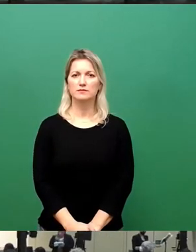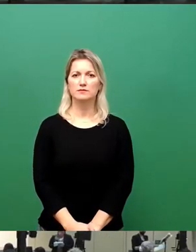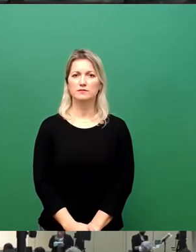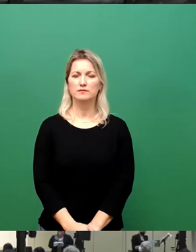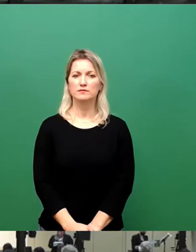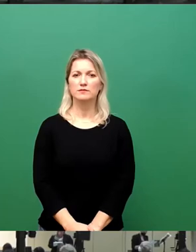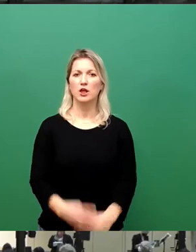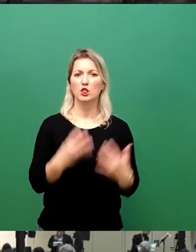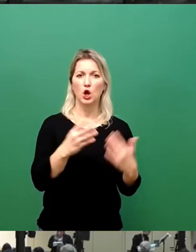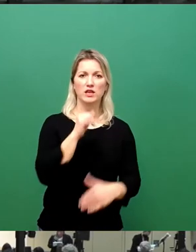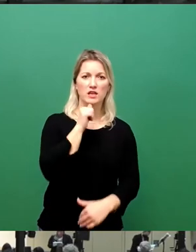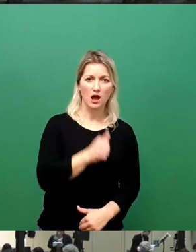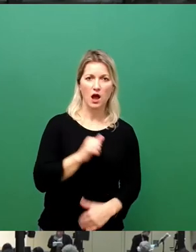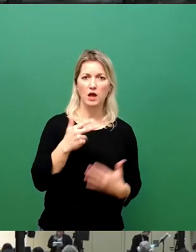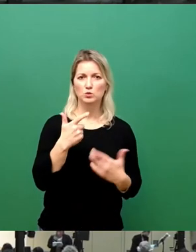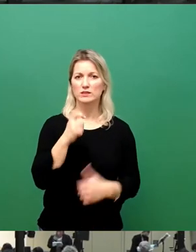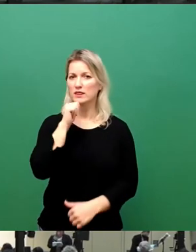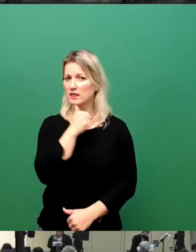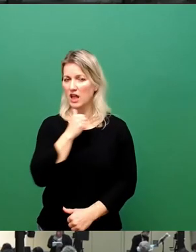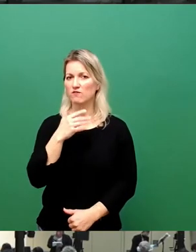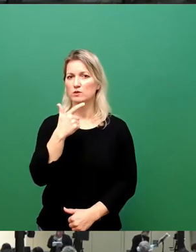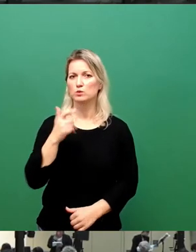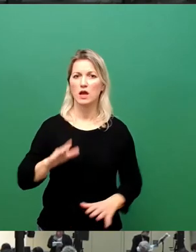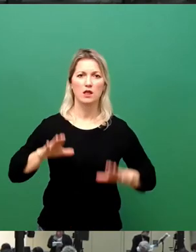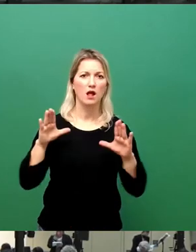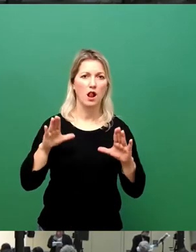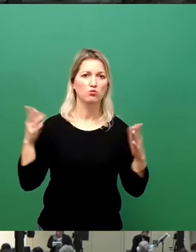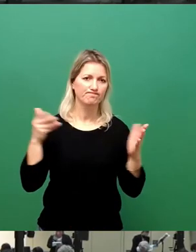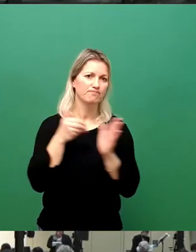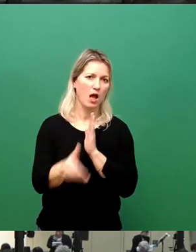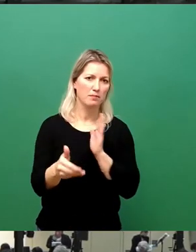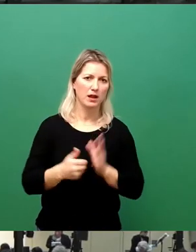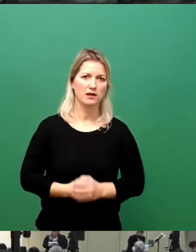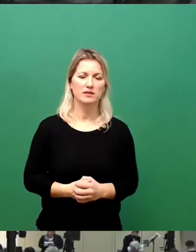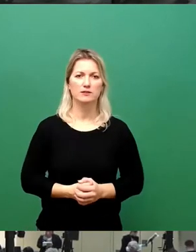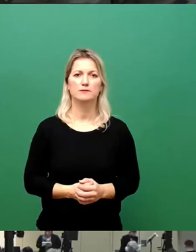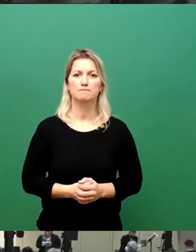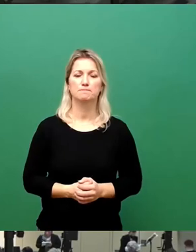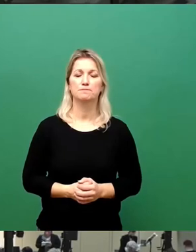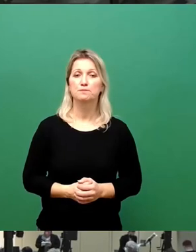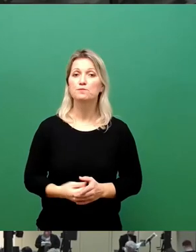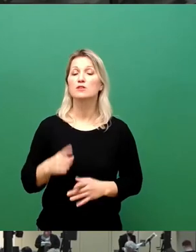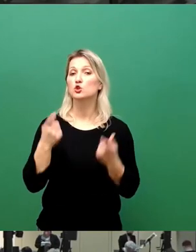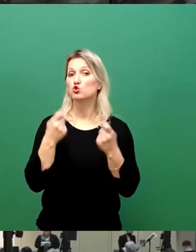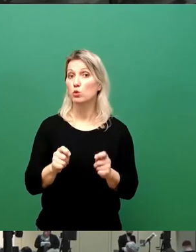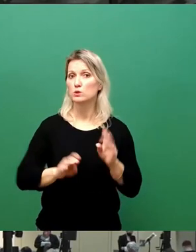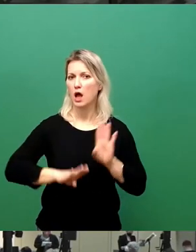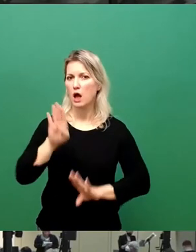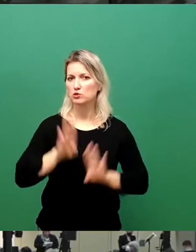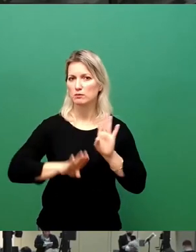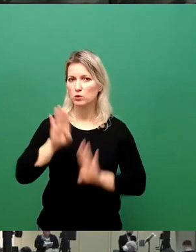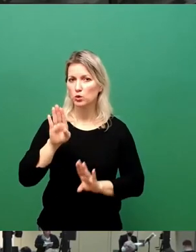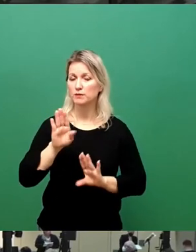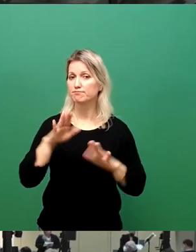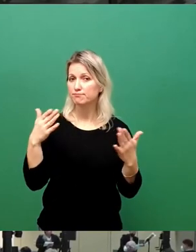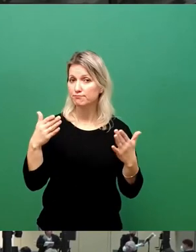Neun Ja, 28 Nein, 25 Enthaltung, damit abgelehnt. Und damit kommen wir zur Schlussabstimmung über die so